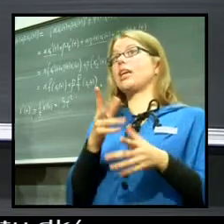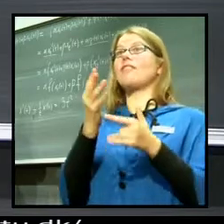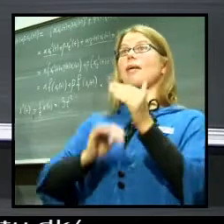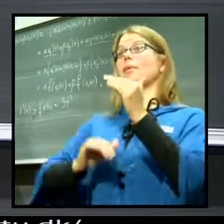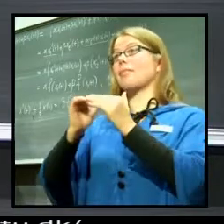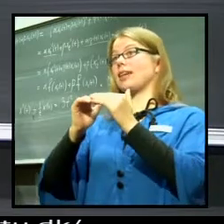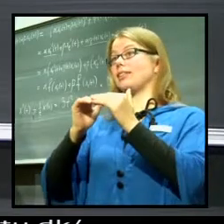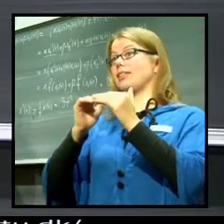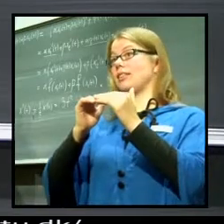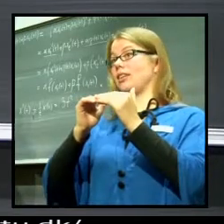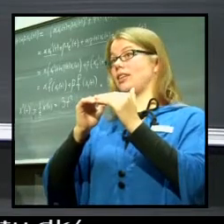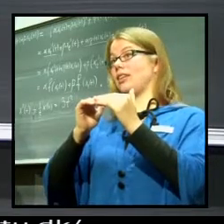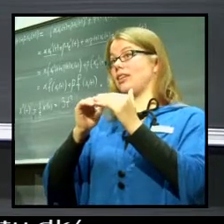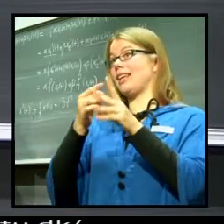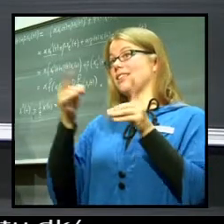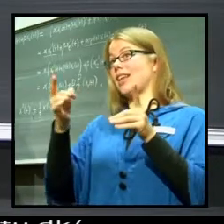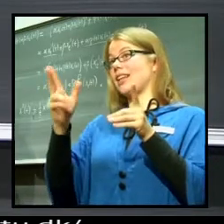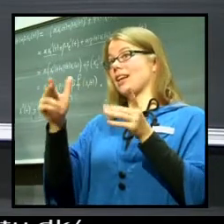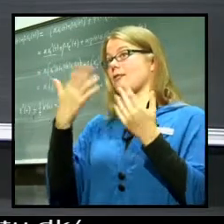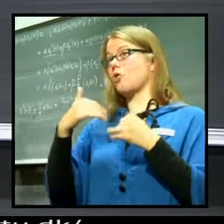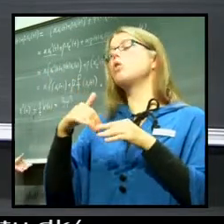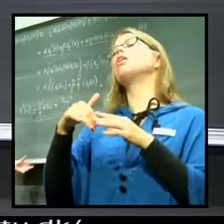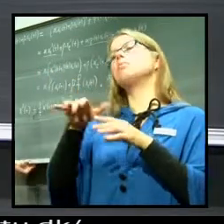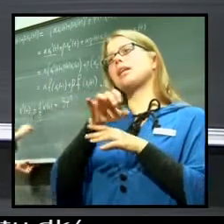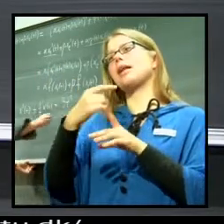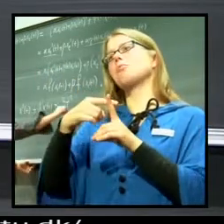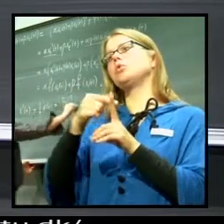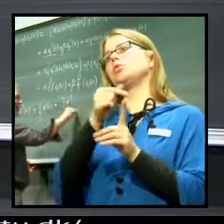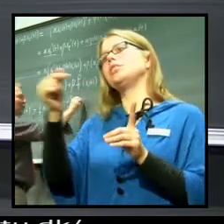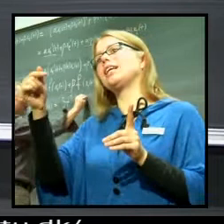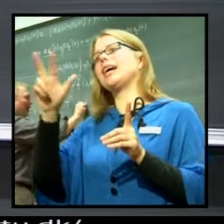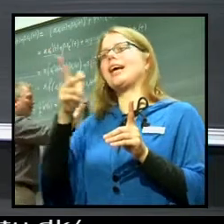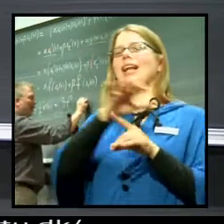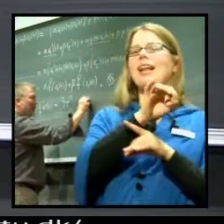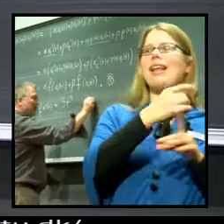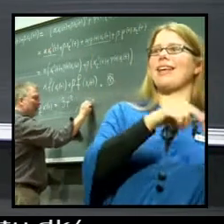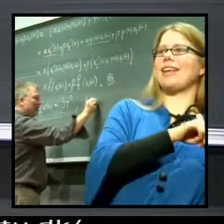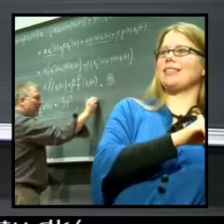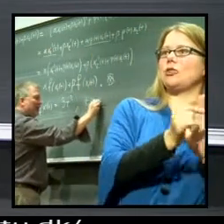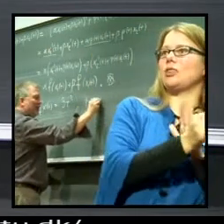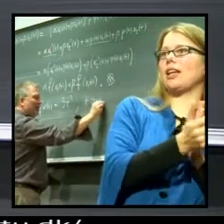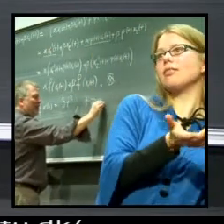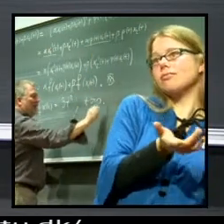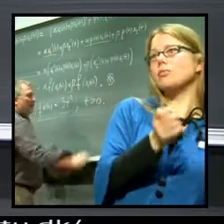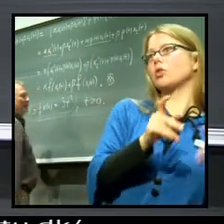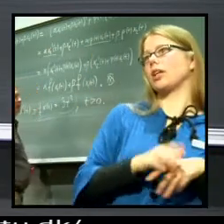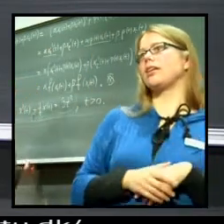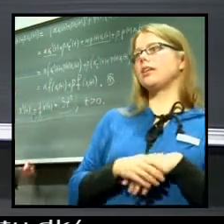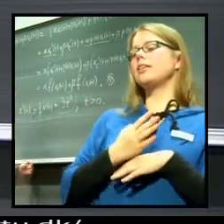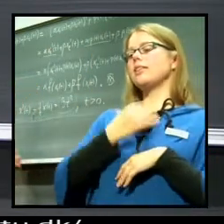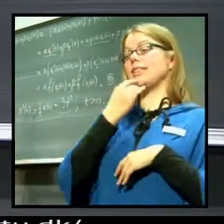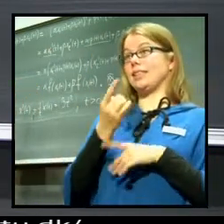de negative t'er eller de positive t'er. Kan I se det? Og det vil sige, når jeg nu vil lave det her, så vil jeg sige, at det interval, jeg er